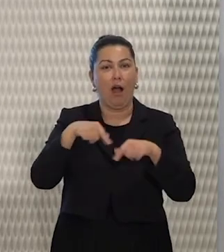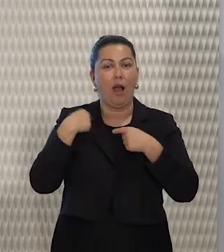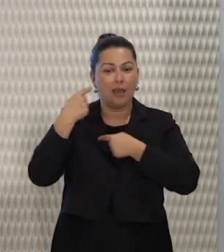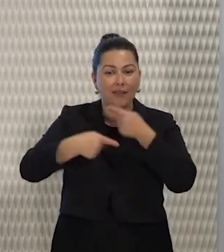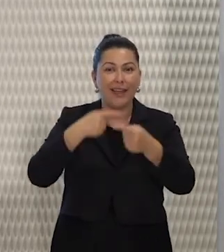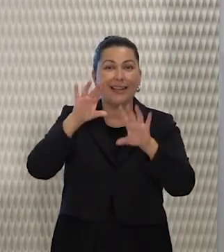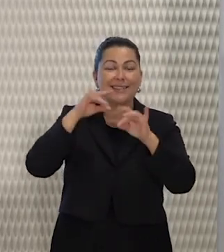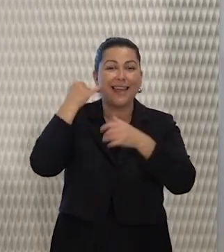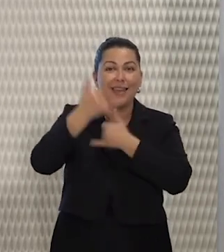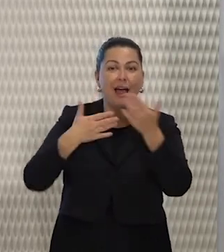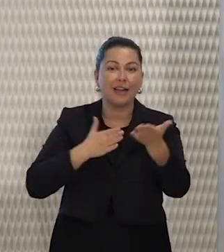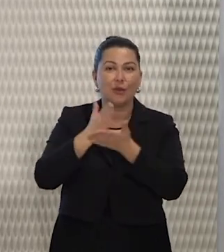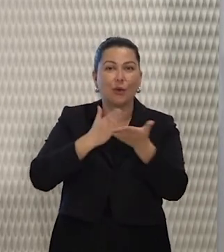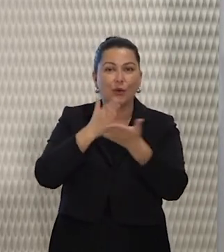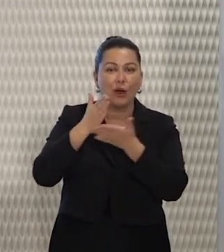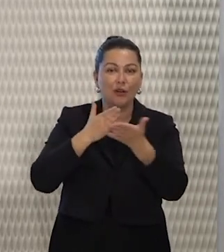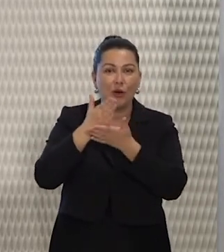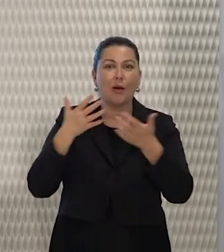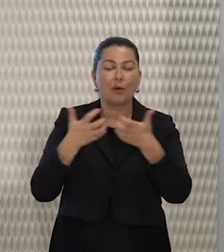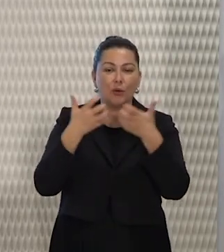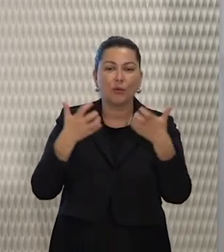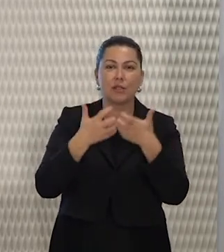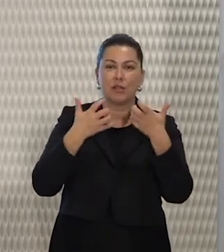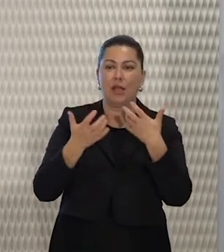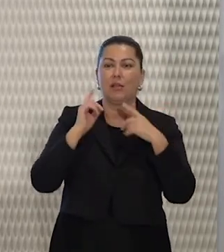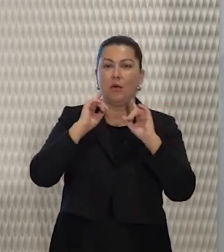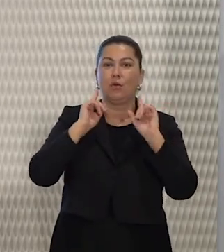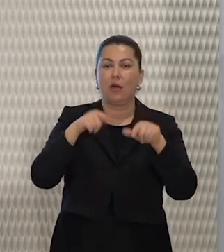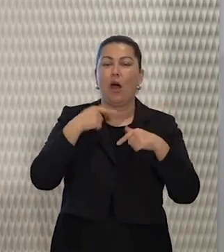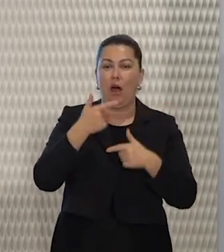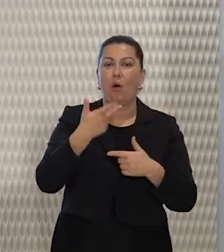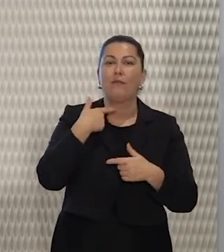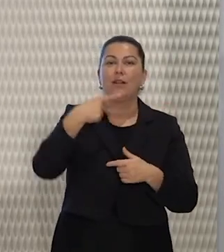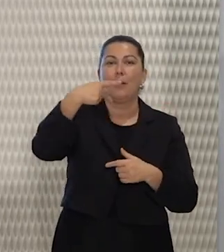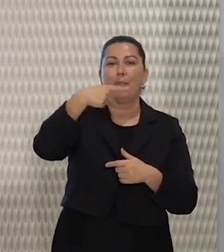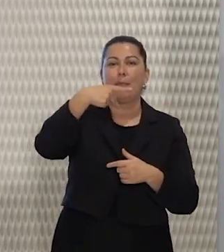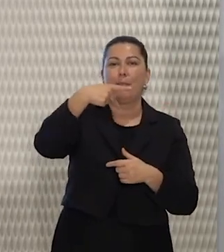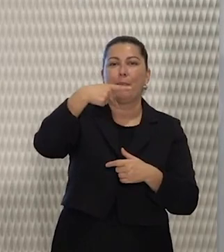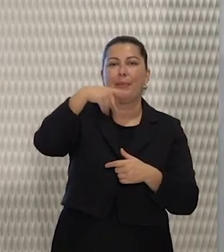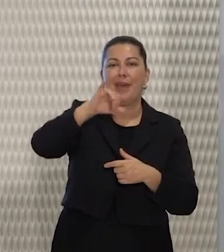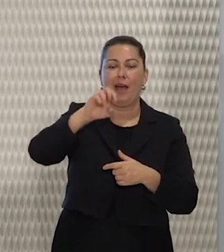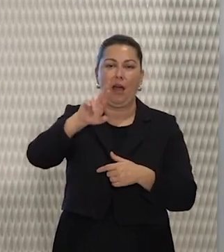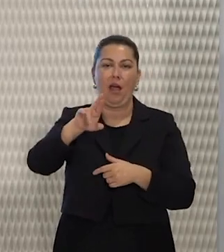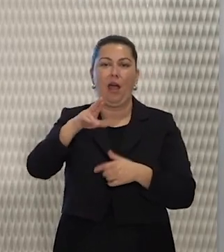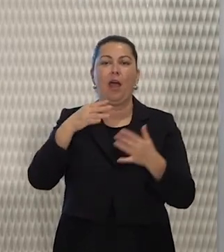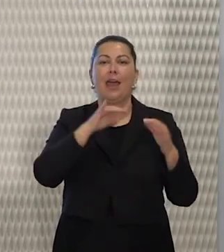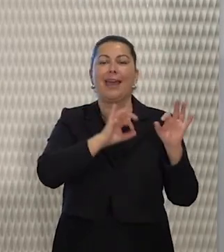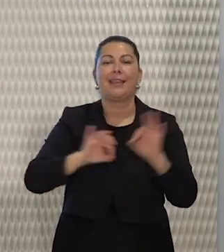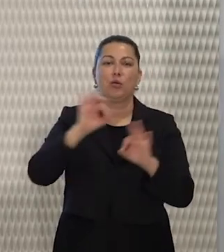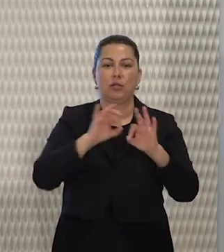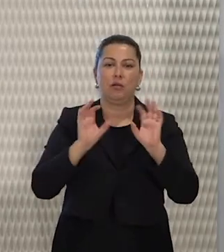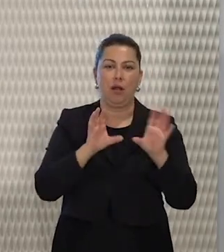und produziert wurde, ein Teil der Bierer Industry Group. Und der Professor